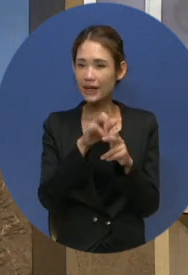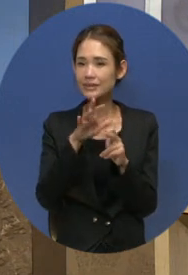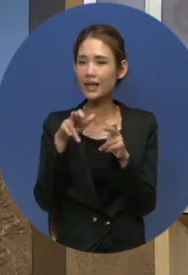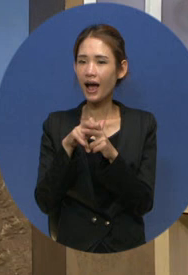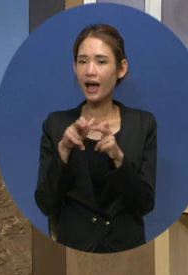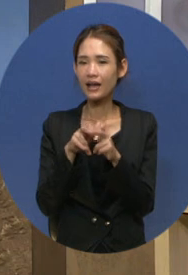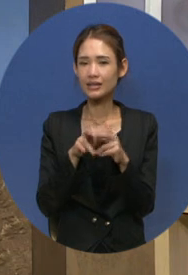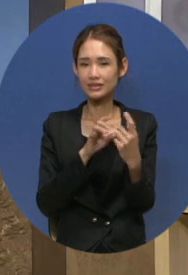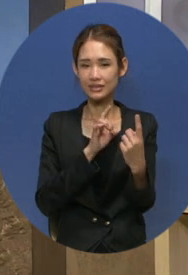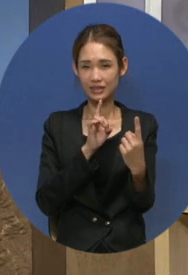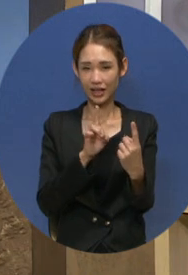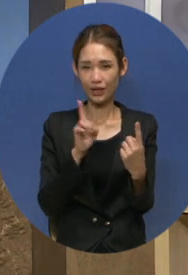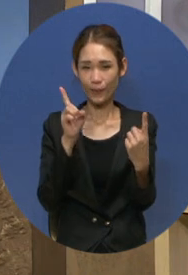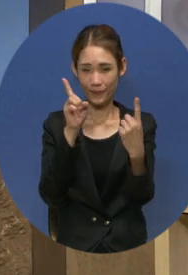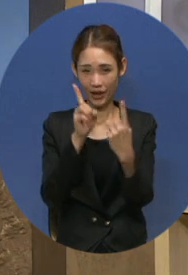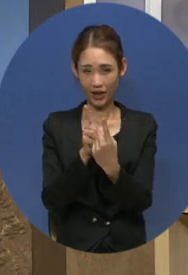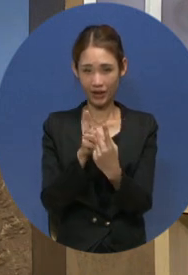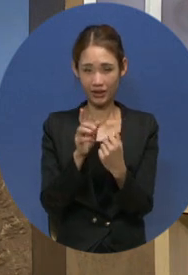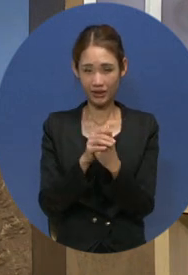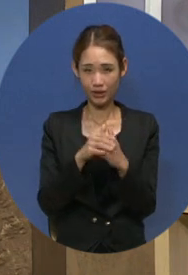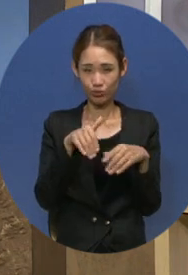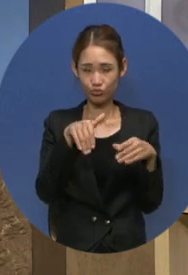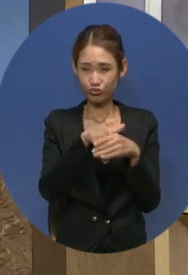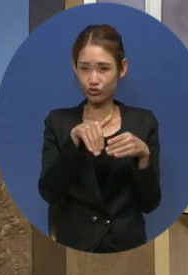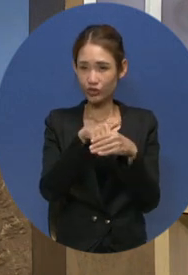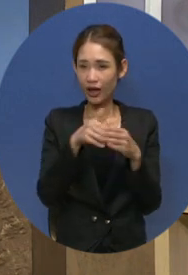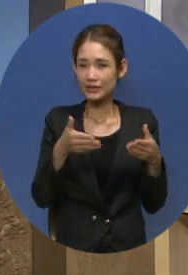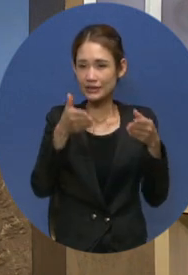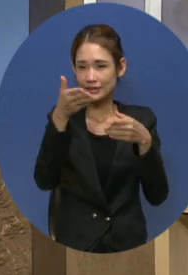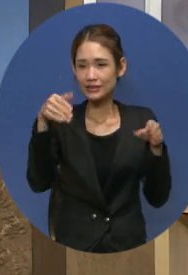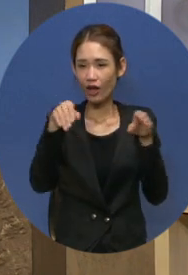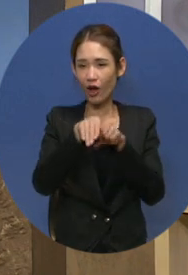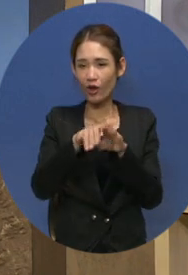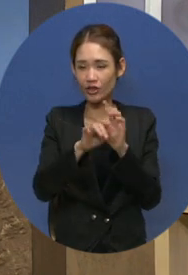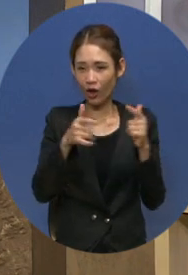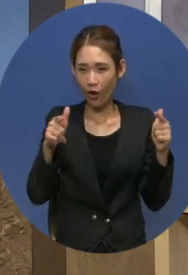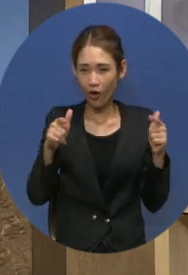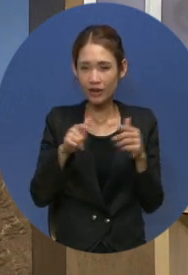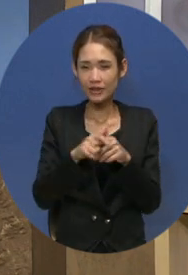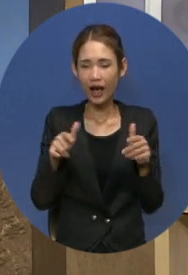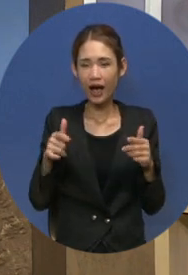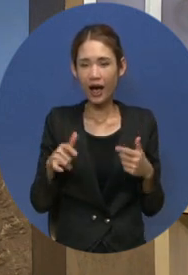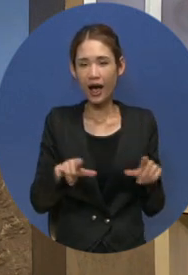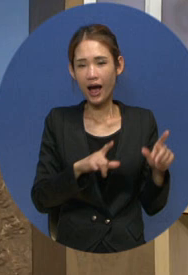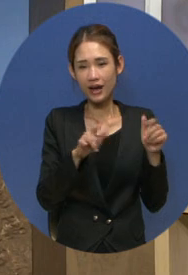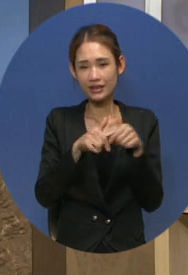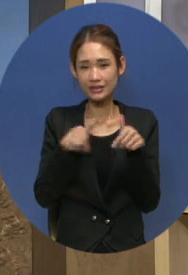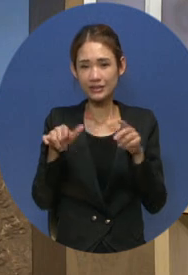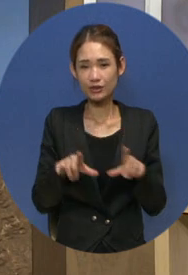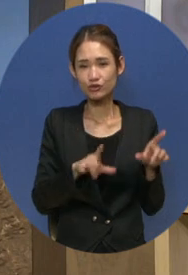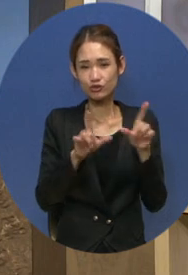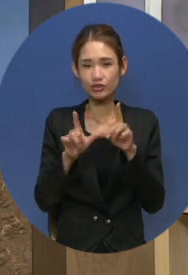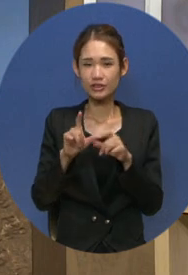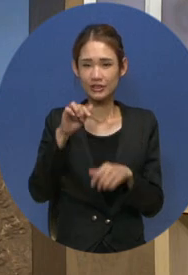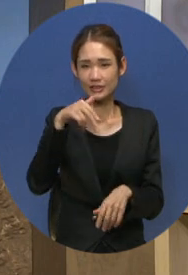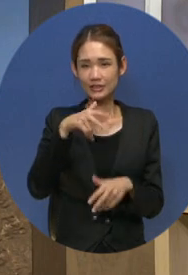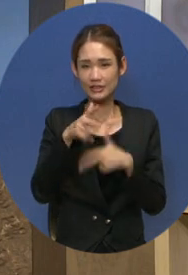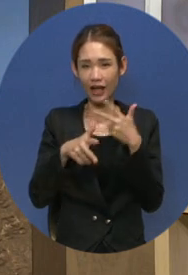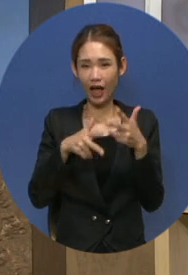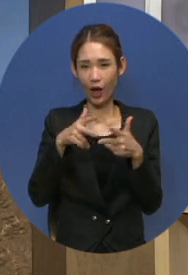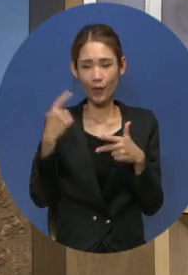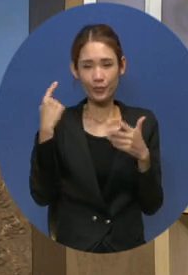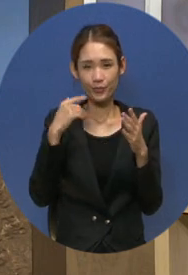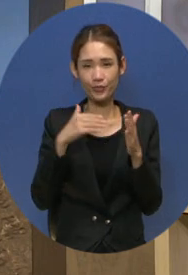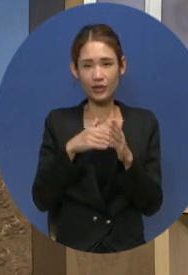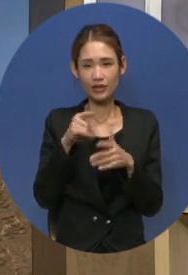장애인이 1대1로 만나서 문화, 시설 등이 다양한 일상을 함께 나누는 일상놀이 사업도 하고 계신다고